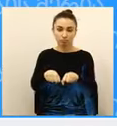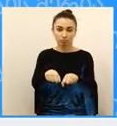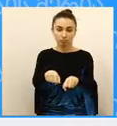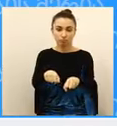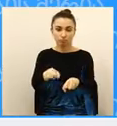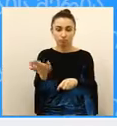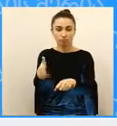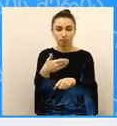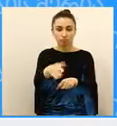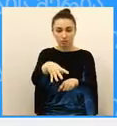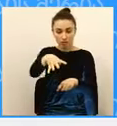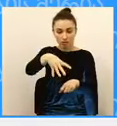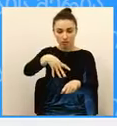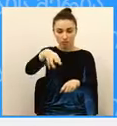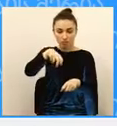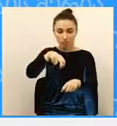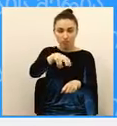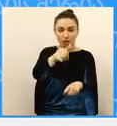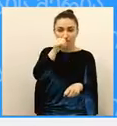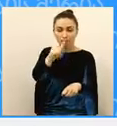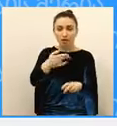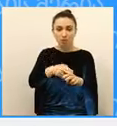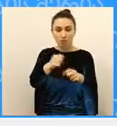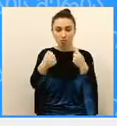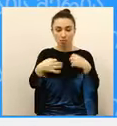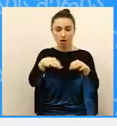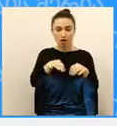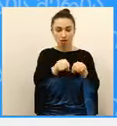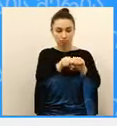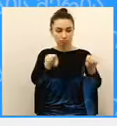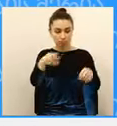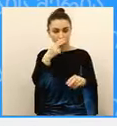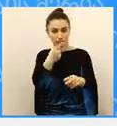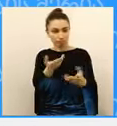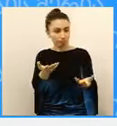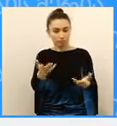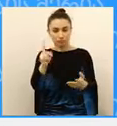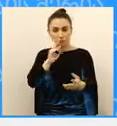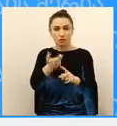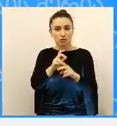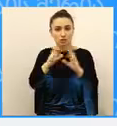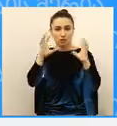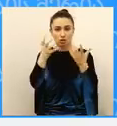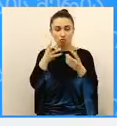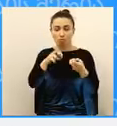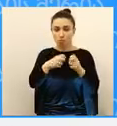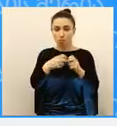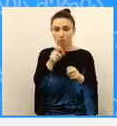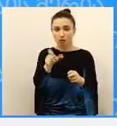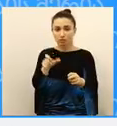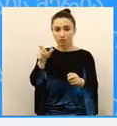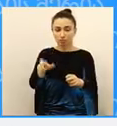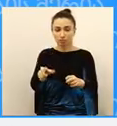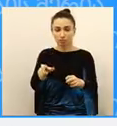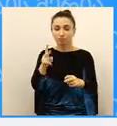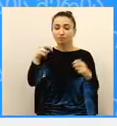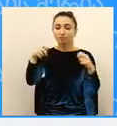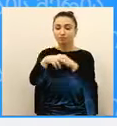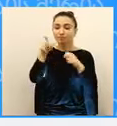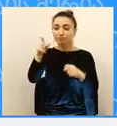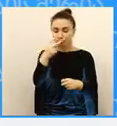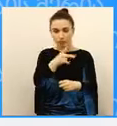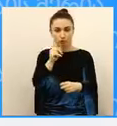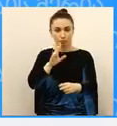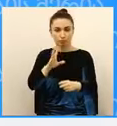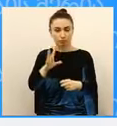და ელემენტარულად ზებრა გადასასვლელზე ვერ გადის, იმიტომ რომ მანქანები აყენია და სერიოზული პრობლემაა ეს ადამიანებისთვის, ქვეითად მოსიარულეთათვის,